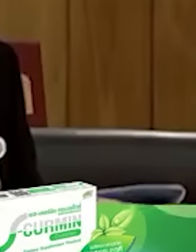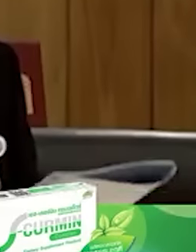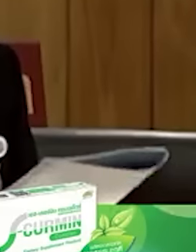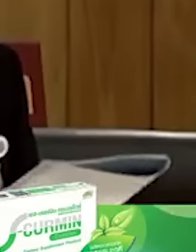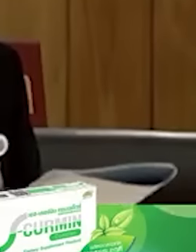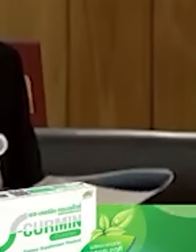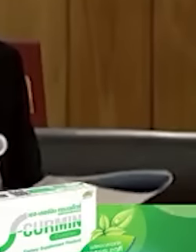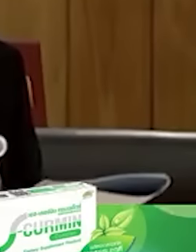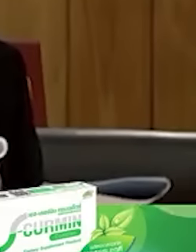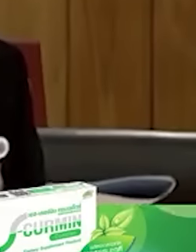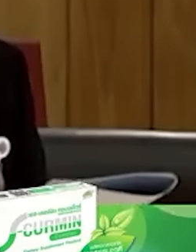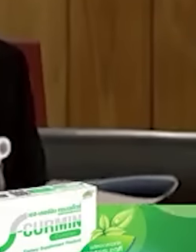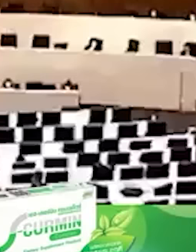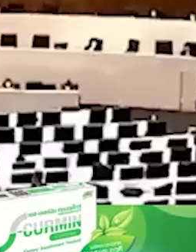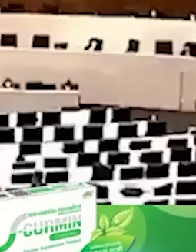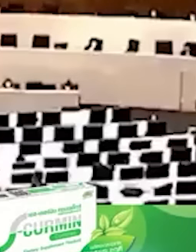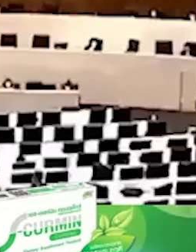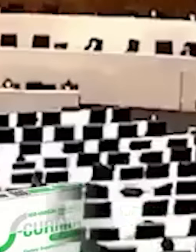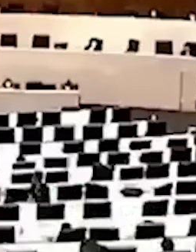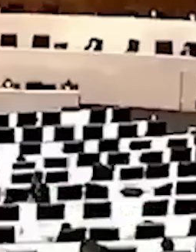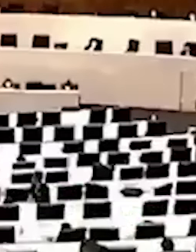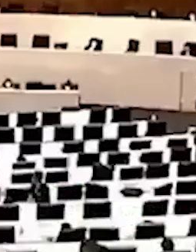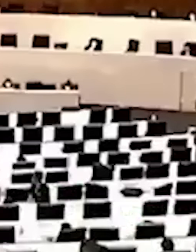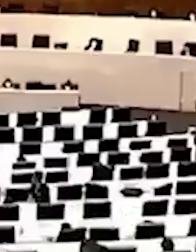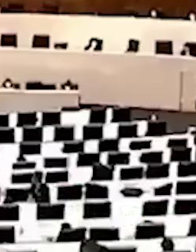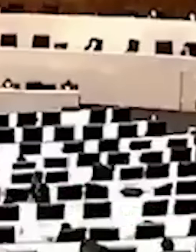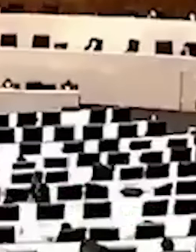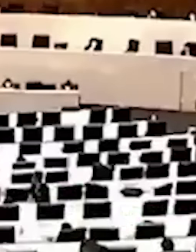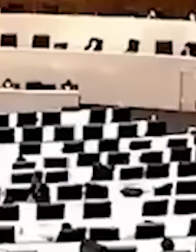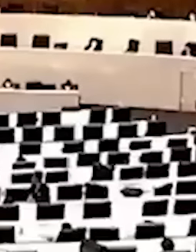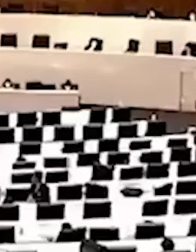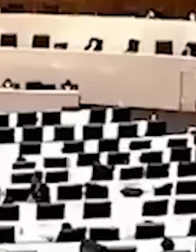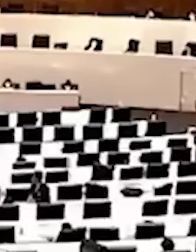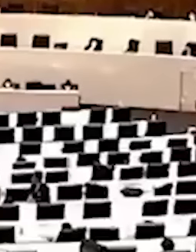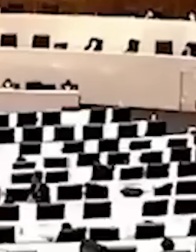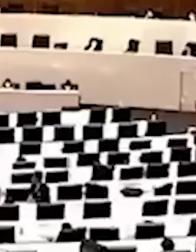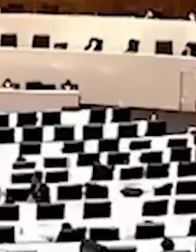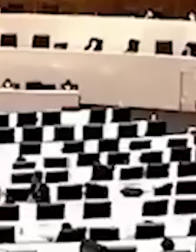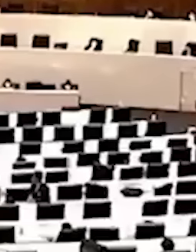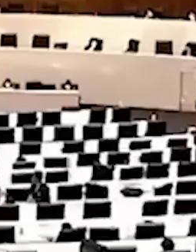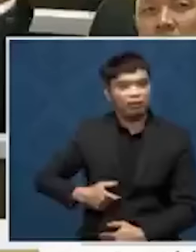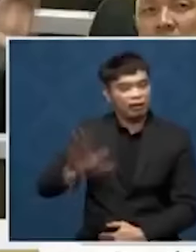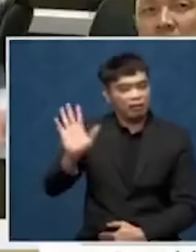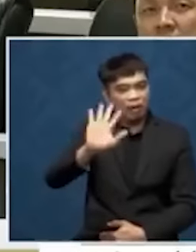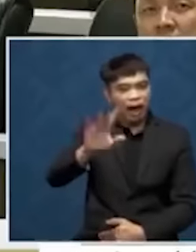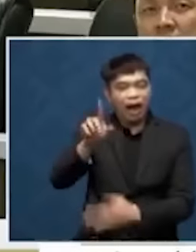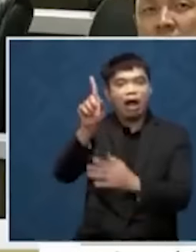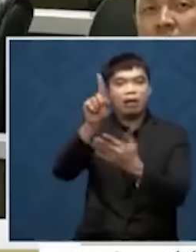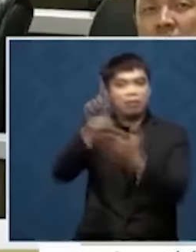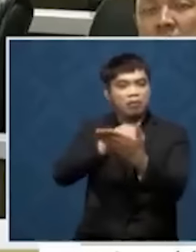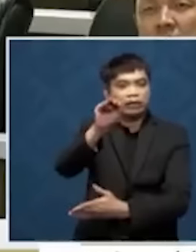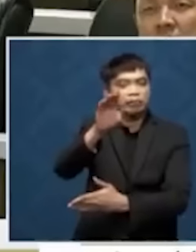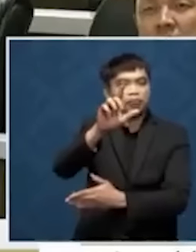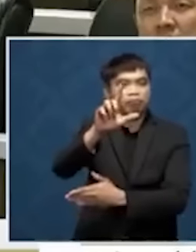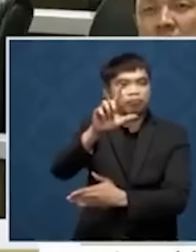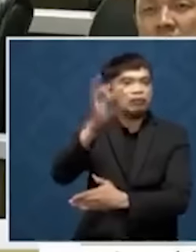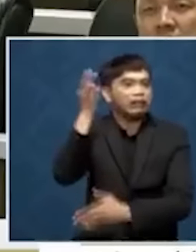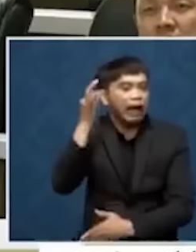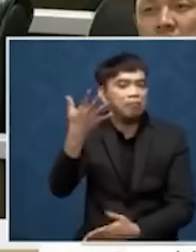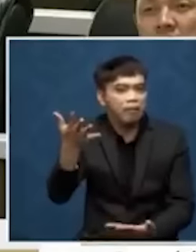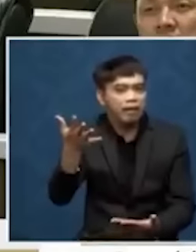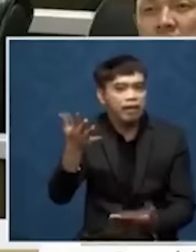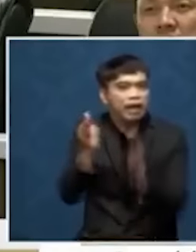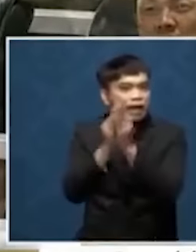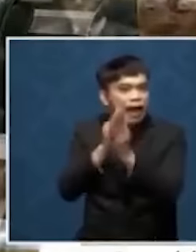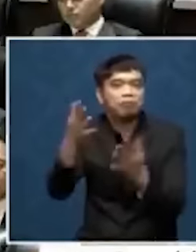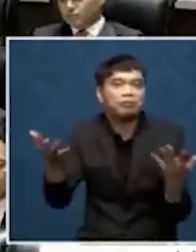ที่แกดูแลอยู่อ่ะแกถึงก็ออกมาด่าเลยอ่ะจะมาไม่มาบอกฉันสิฉันจะได้ต้อนรับไม่ใช่อยู่ดีๆโผล่ม